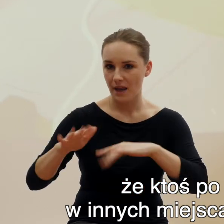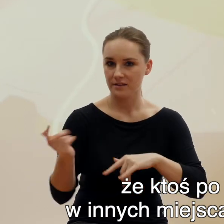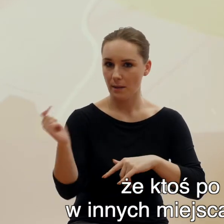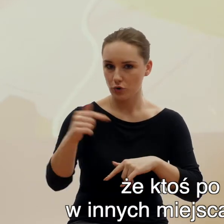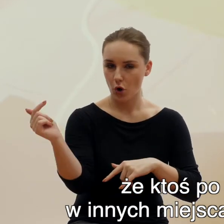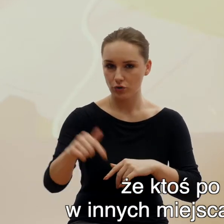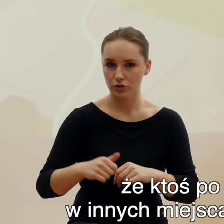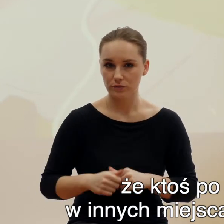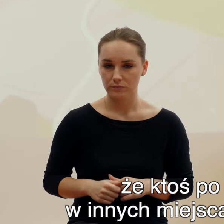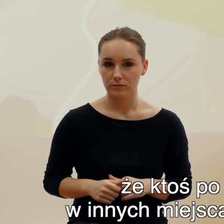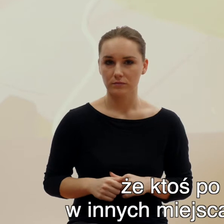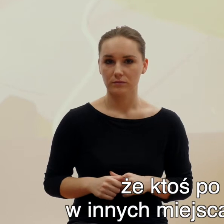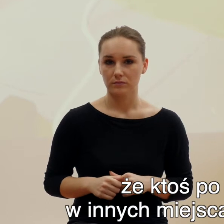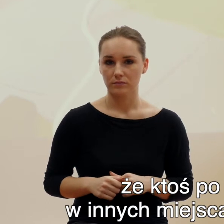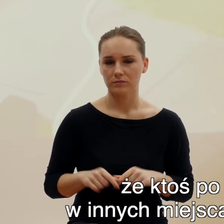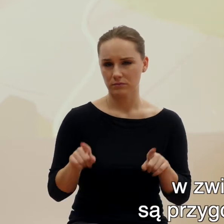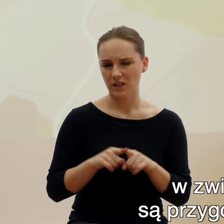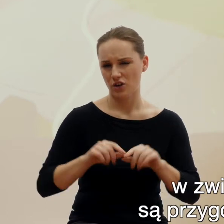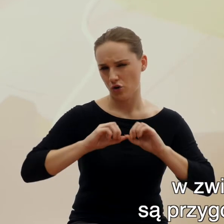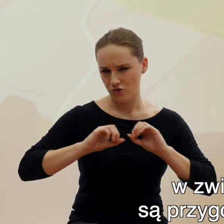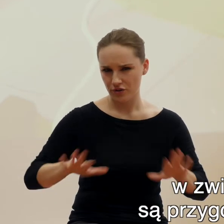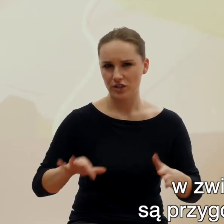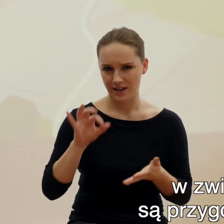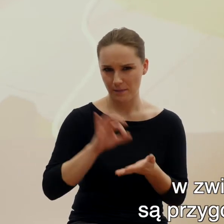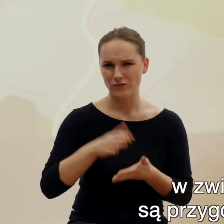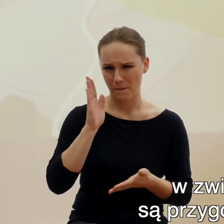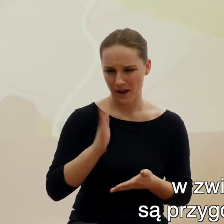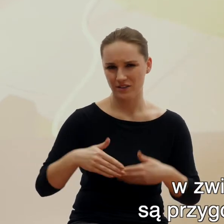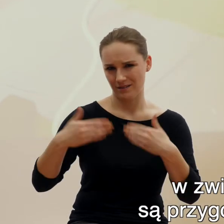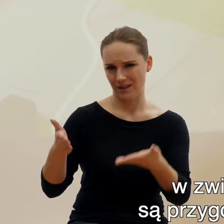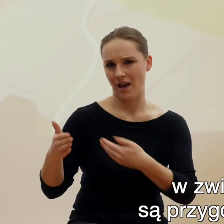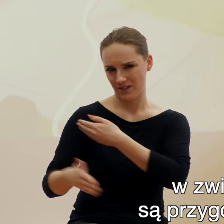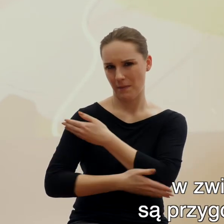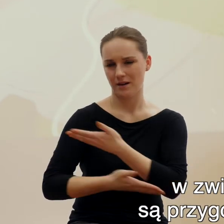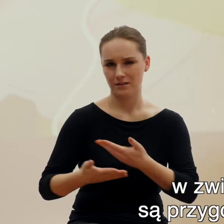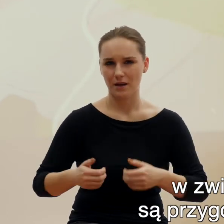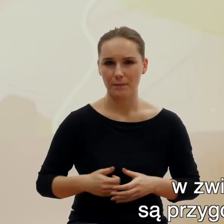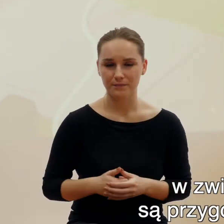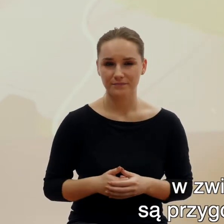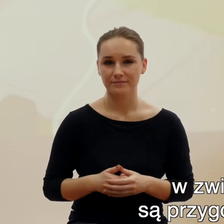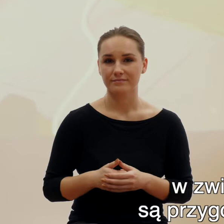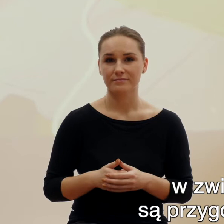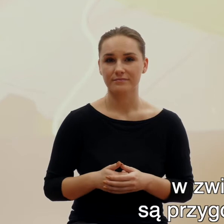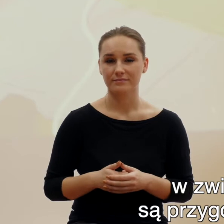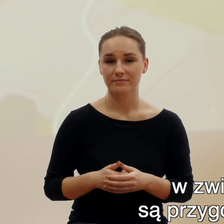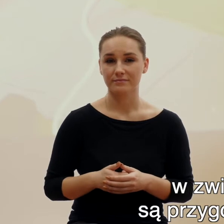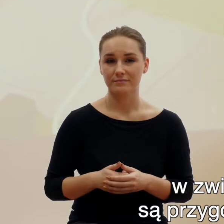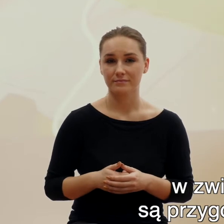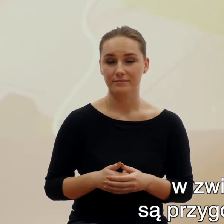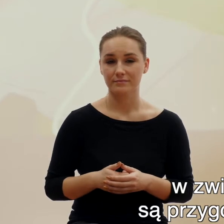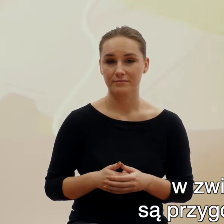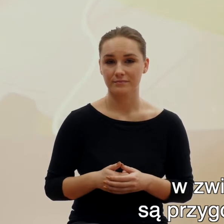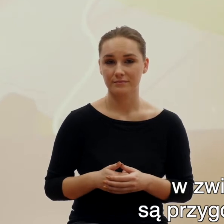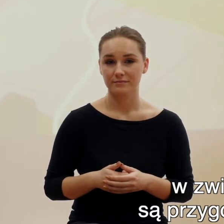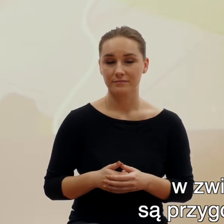oczywiście uzyska on wsparcie w związku z tym, że pracownicy uczelni są przygotowywani